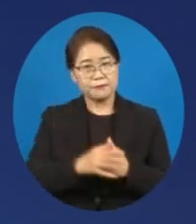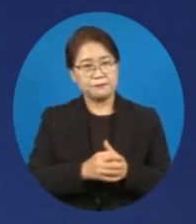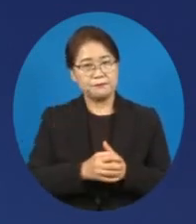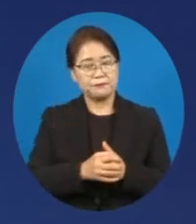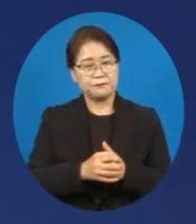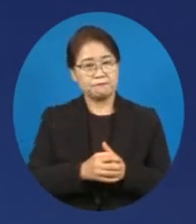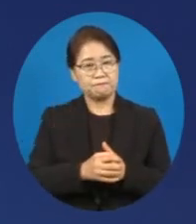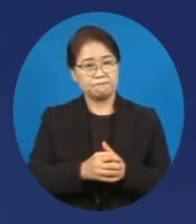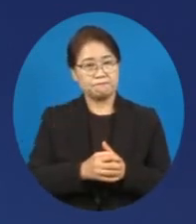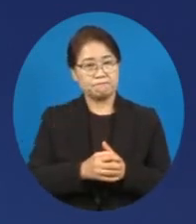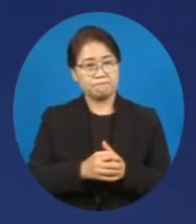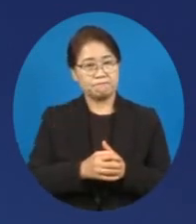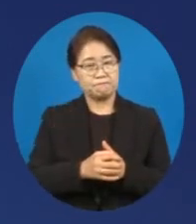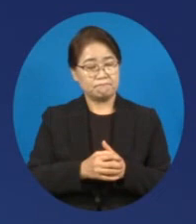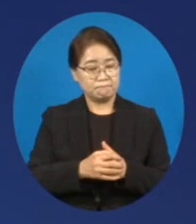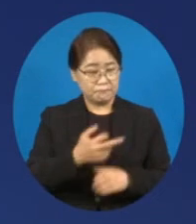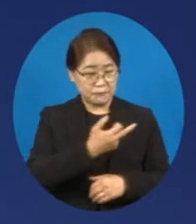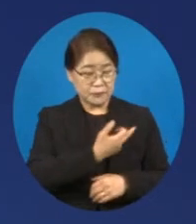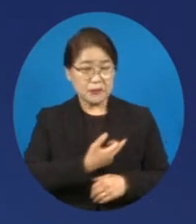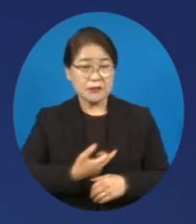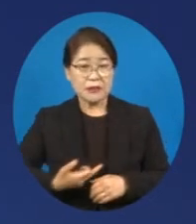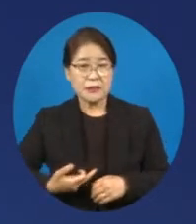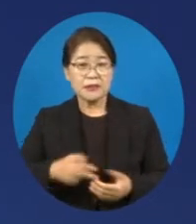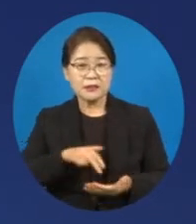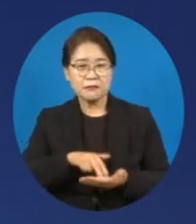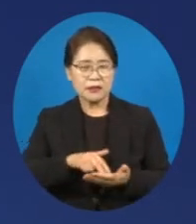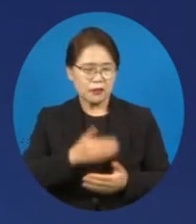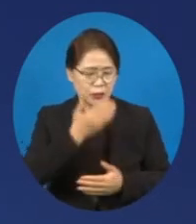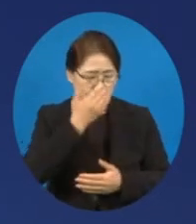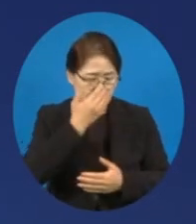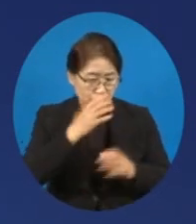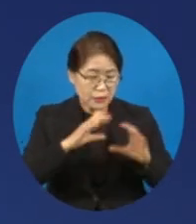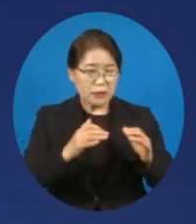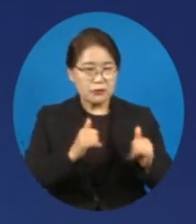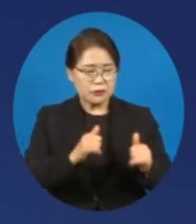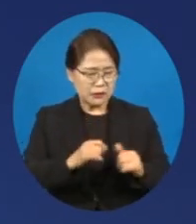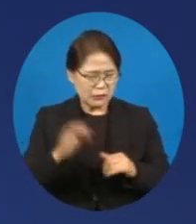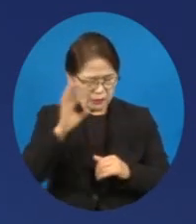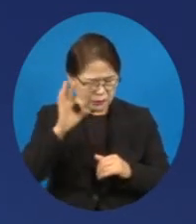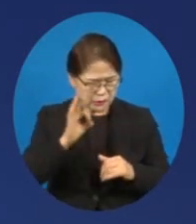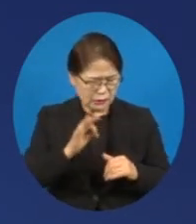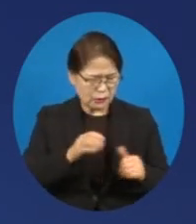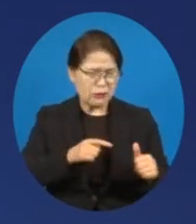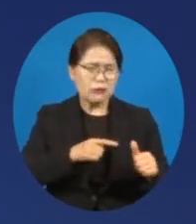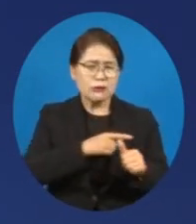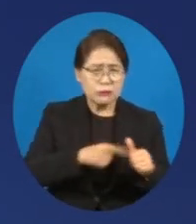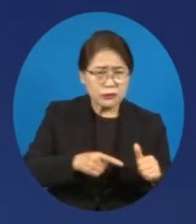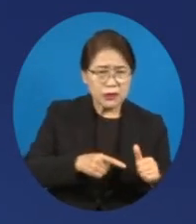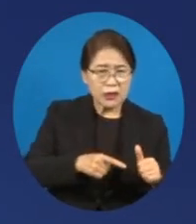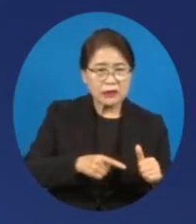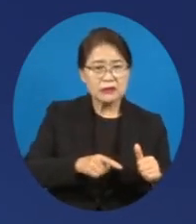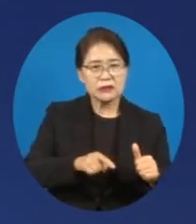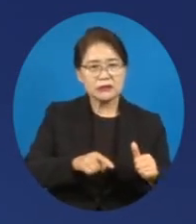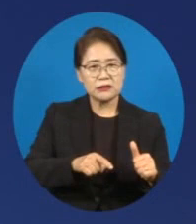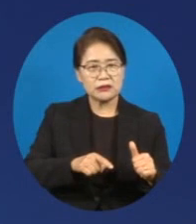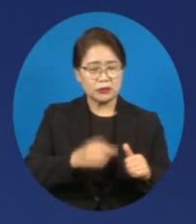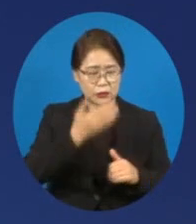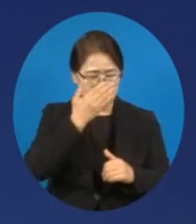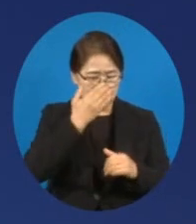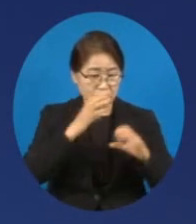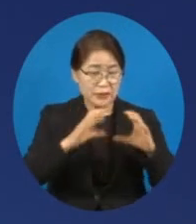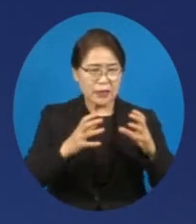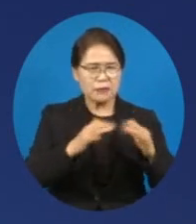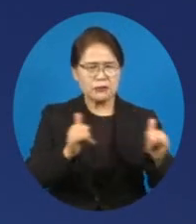방금 서두에 우리가 말씀드린 것처럼 제자들은 유대인들이 자신들을 찾아서 죽이려고 하기 때문에 그 유대인들이